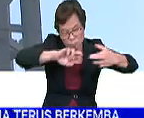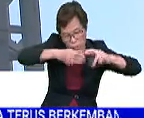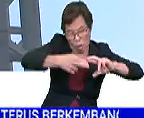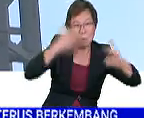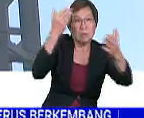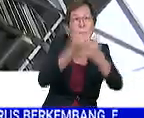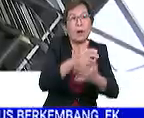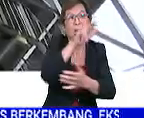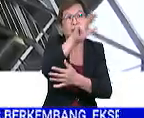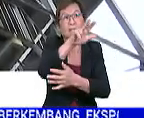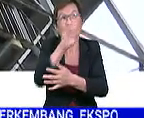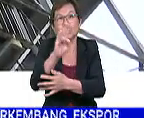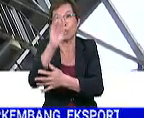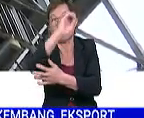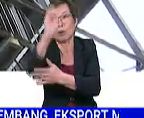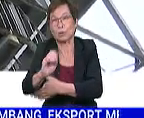mencapai 37%